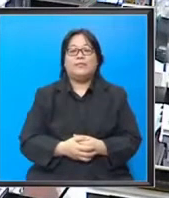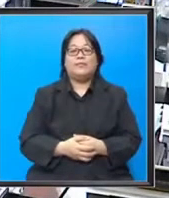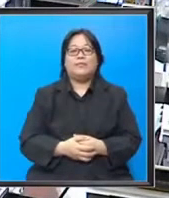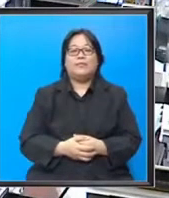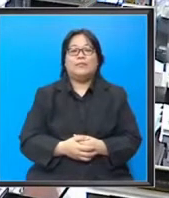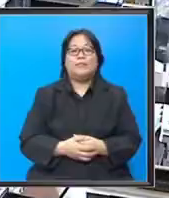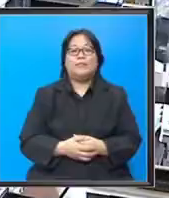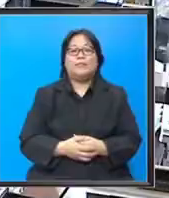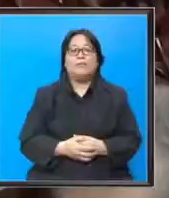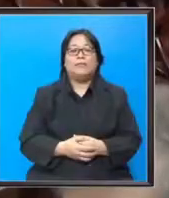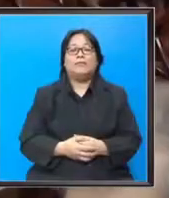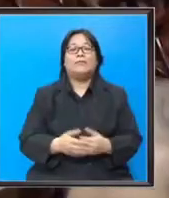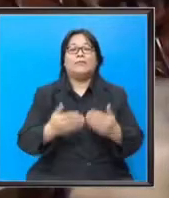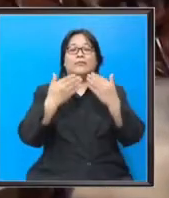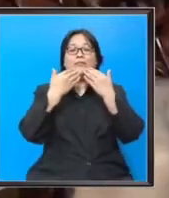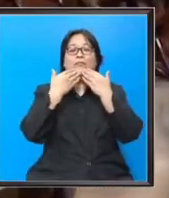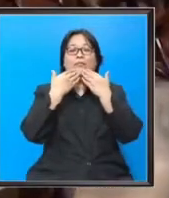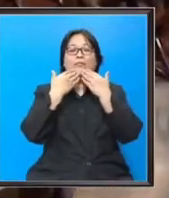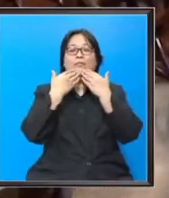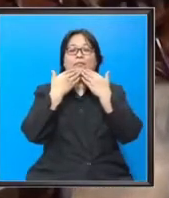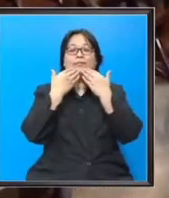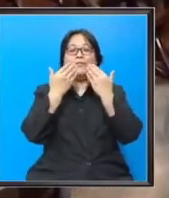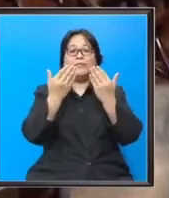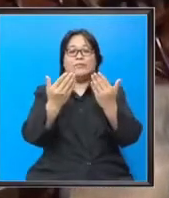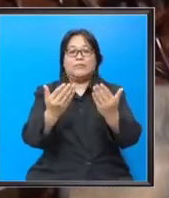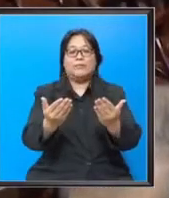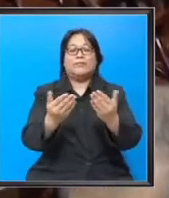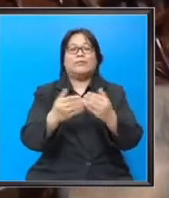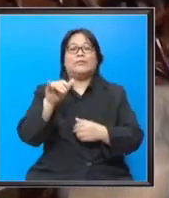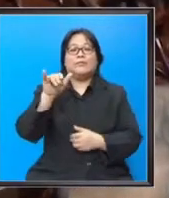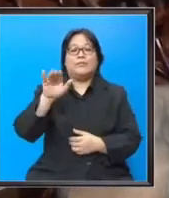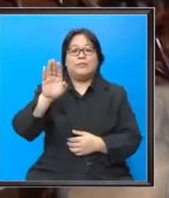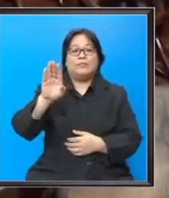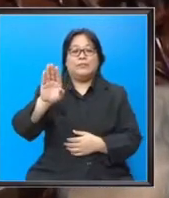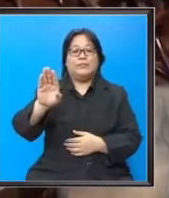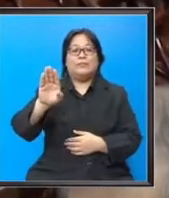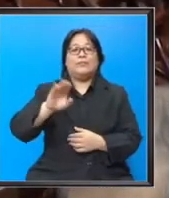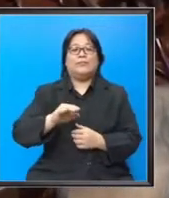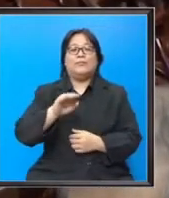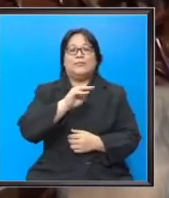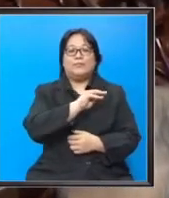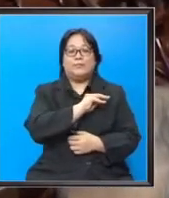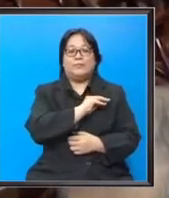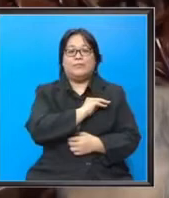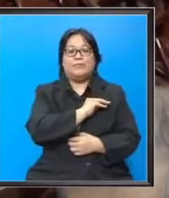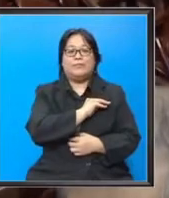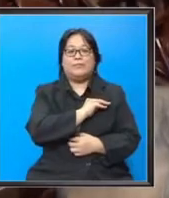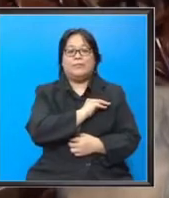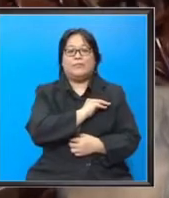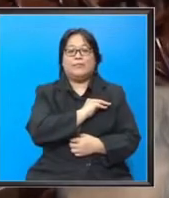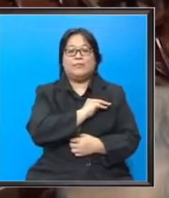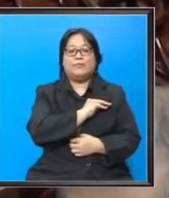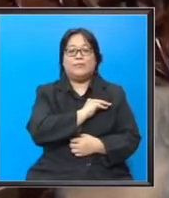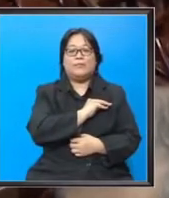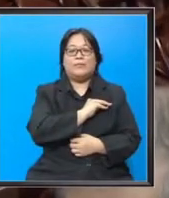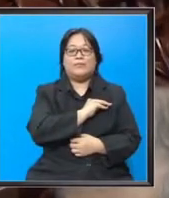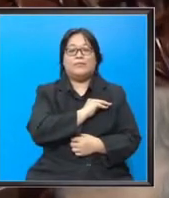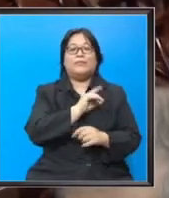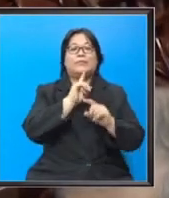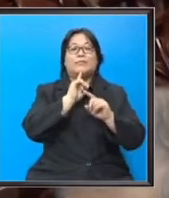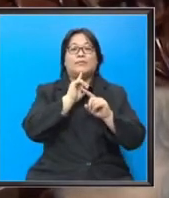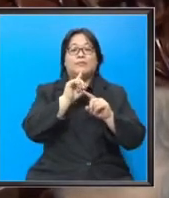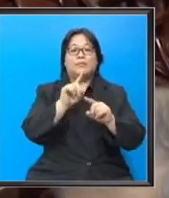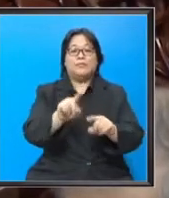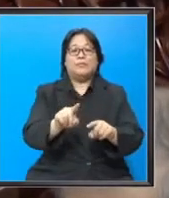hai jiwa Aceh ya kepada ya pomade menteri atas